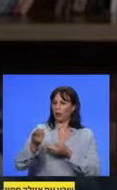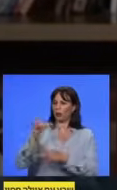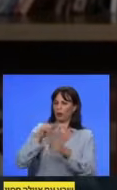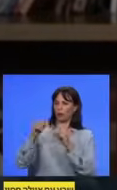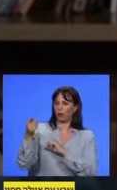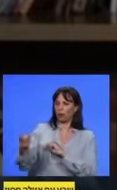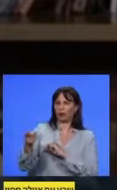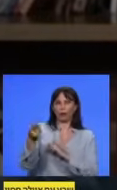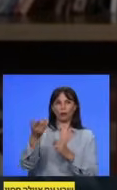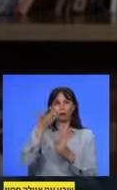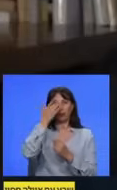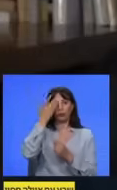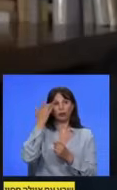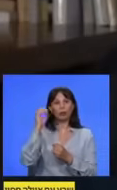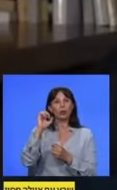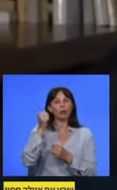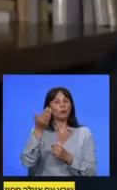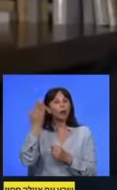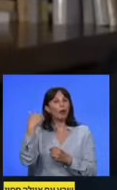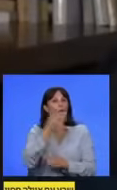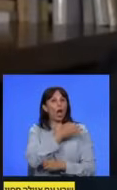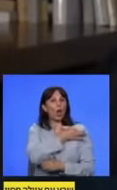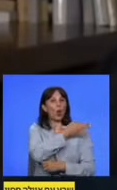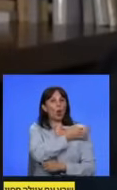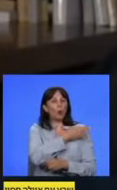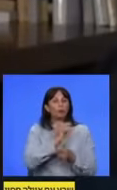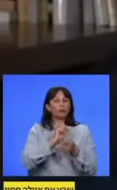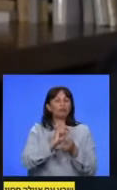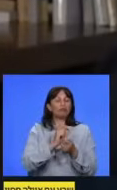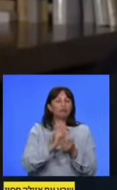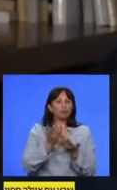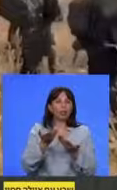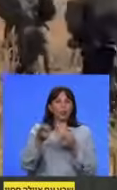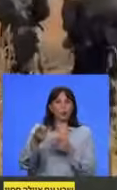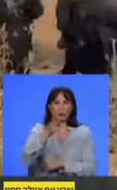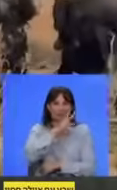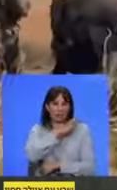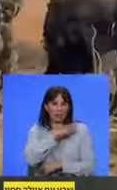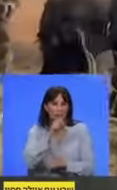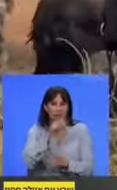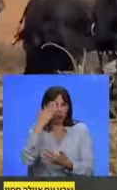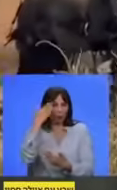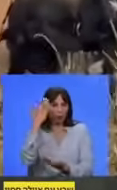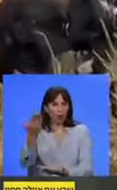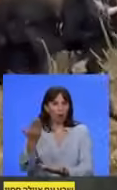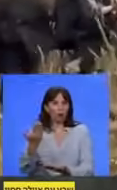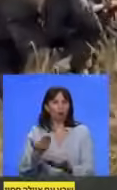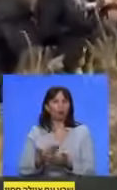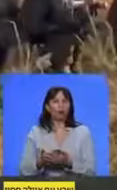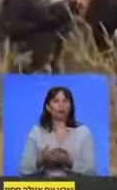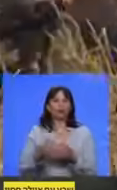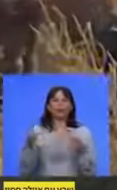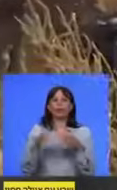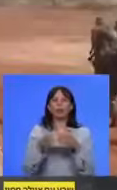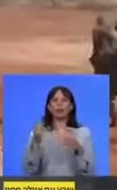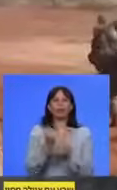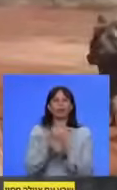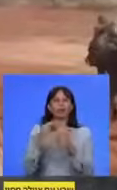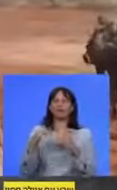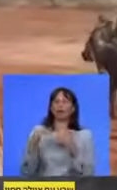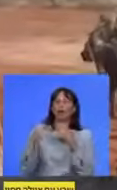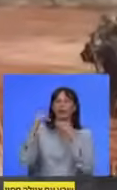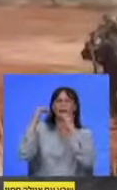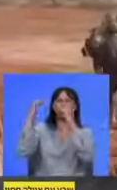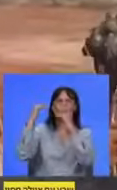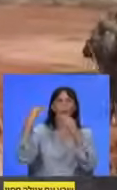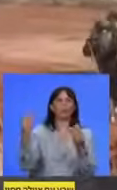כזה? אם היה אלוף משנה מילא, סרן שאף אחד לא מכיר אותו? מדובר בתא מבצעי ברמה גבוהה